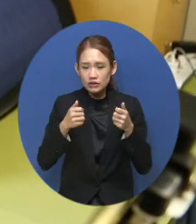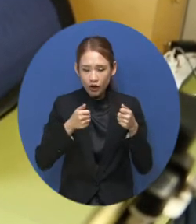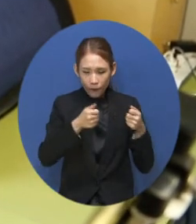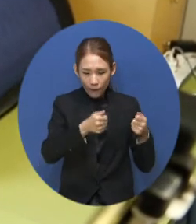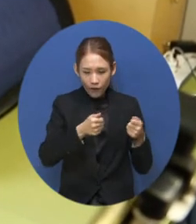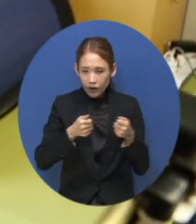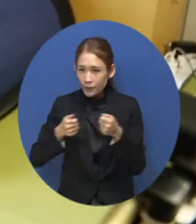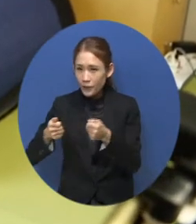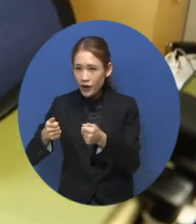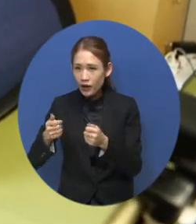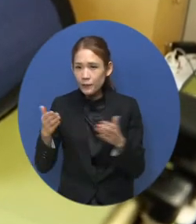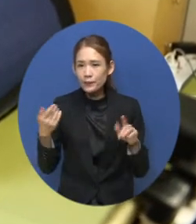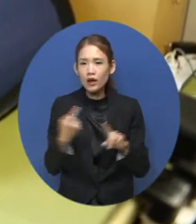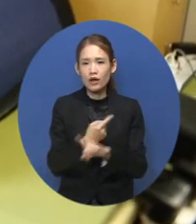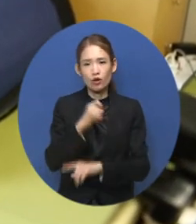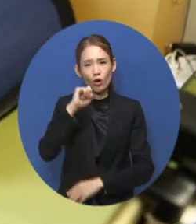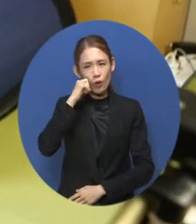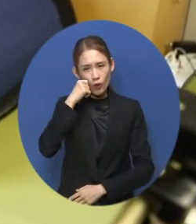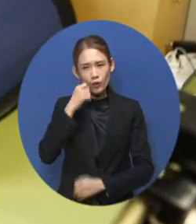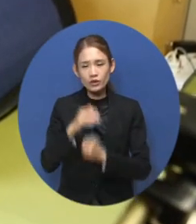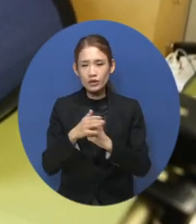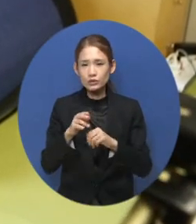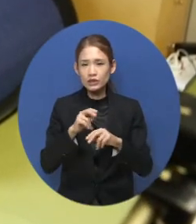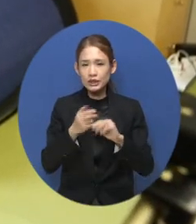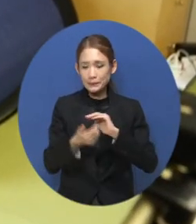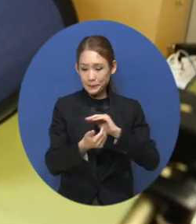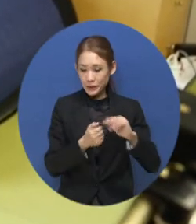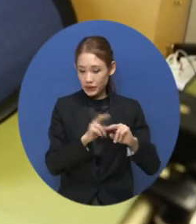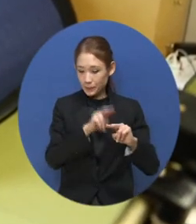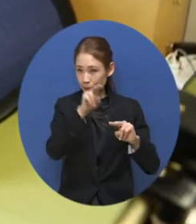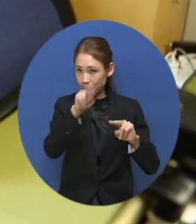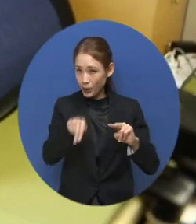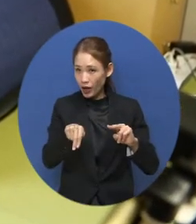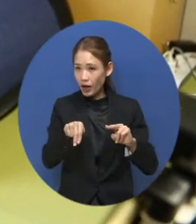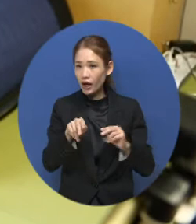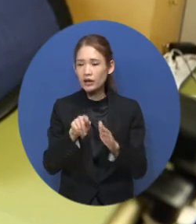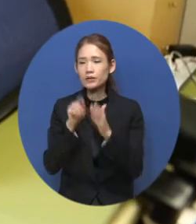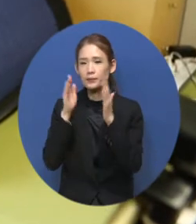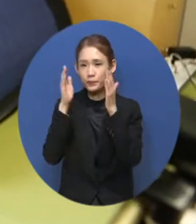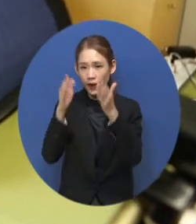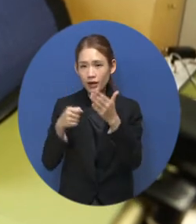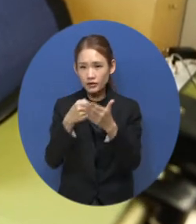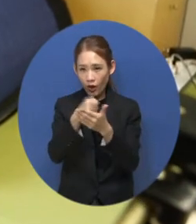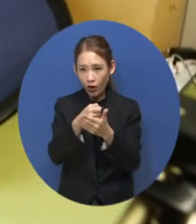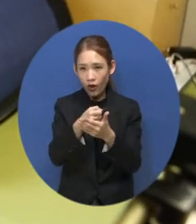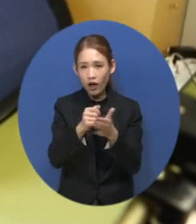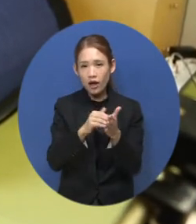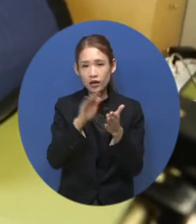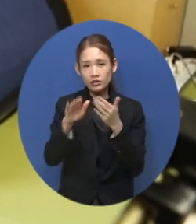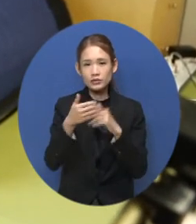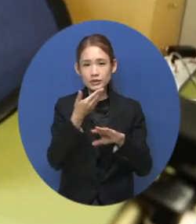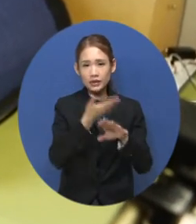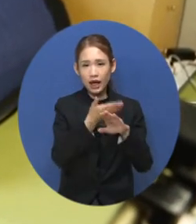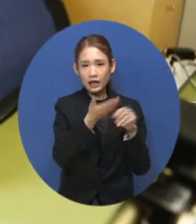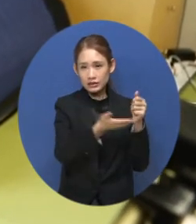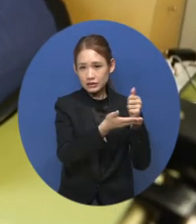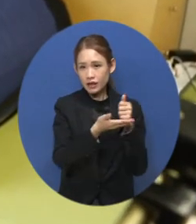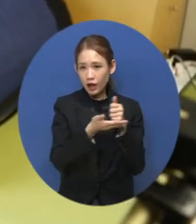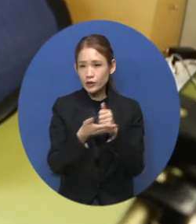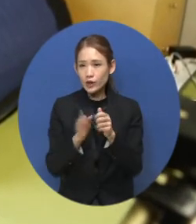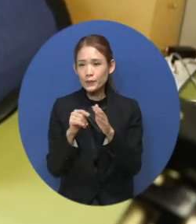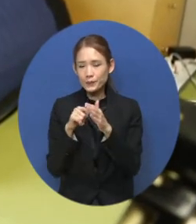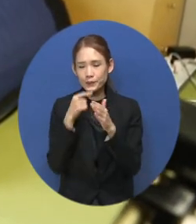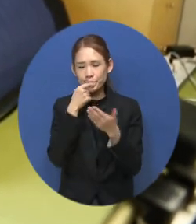어렵잖아요. 그래서 미리 내릴 곳으로 이렇게 방향을 틀어놓고 있어야 다른 그 승객들한테 피해도 안